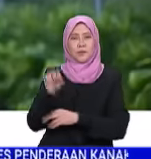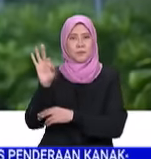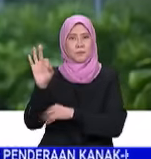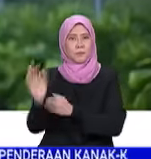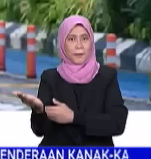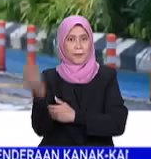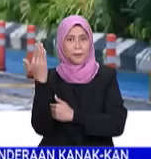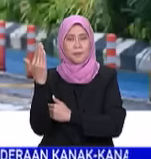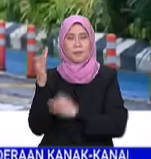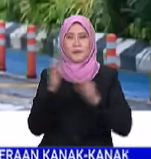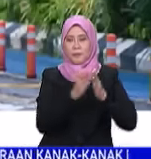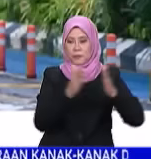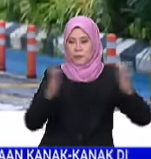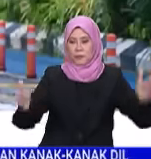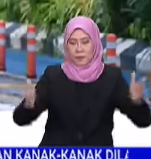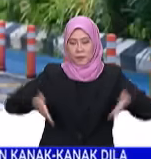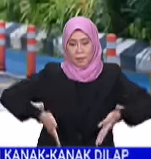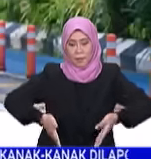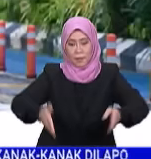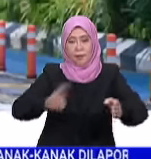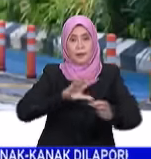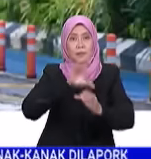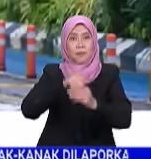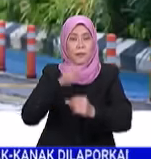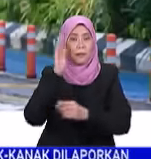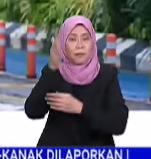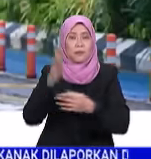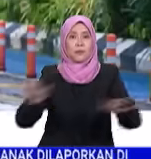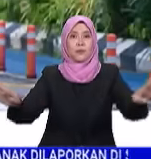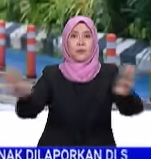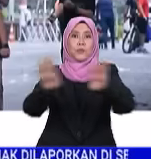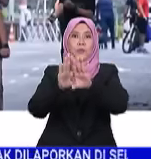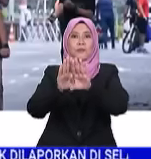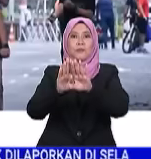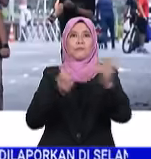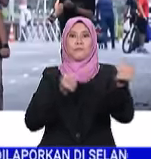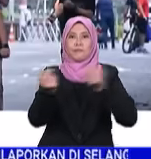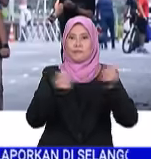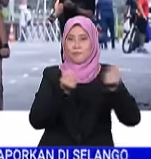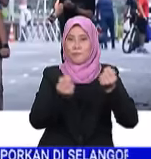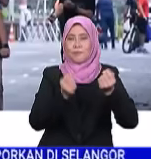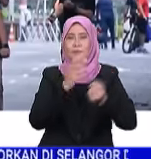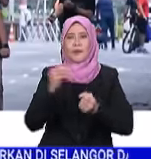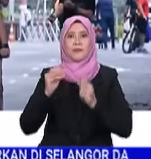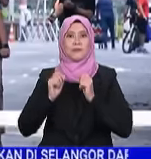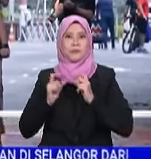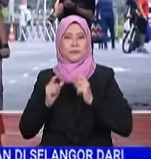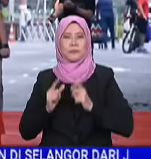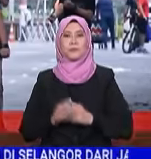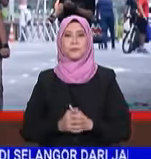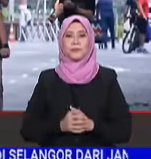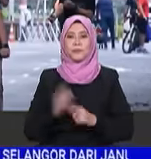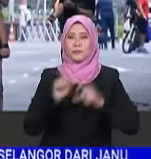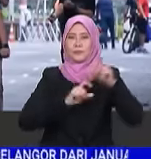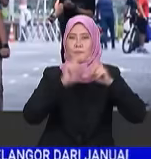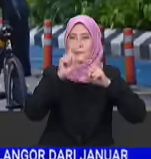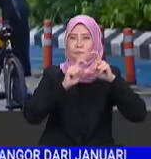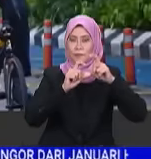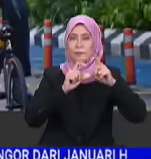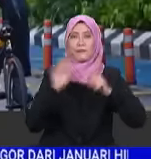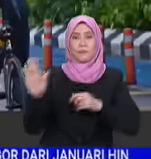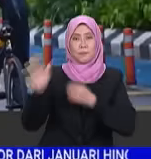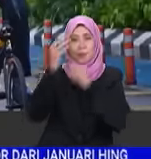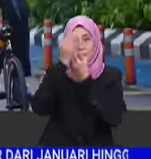dan sepanjang tempoh itu jalan-jalan yang terlibat akan ditutup kepada kenderaan awam dan persendirian dbkl menerusi satu